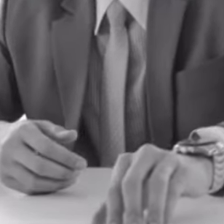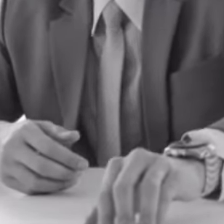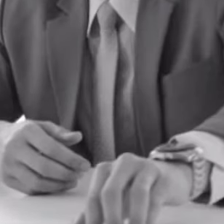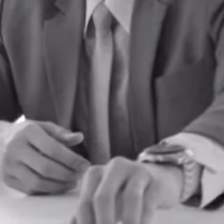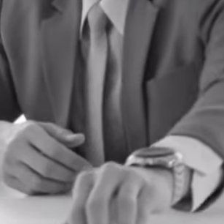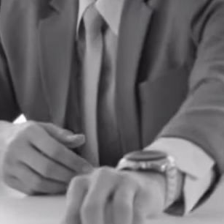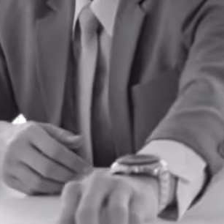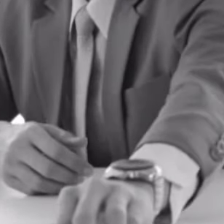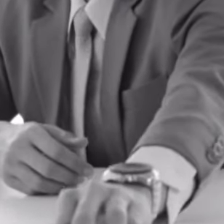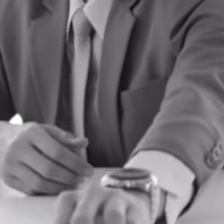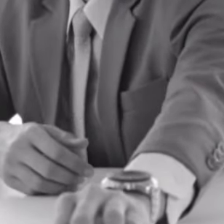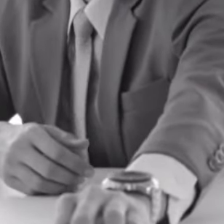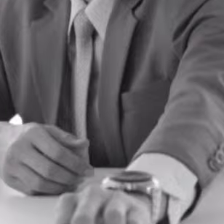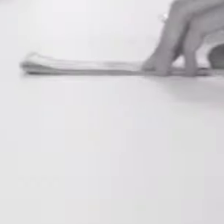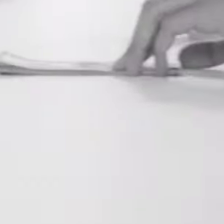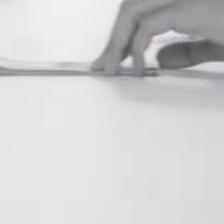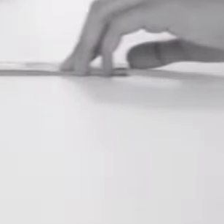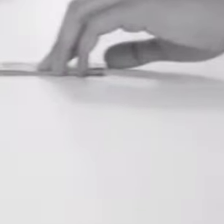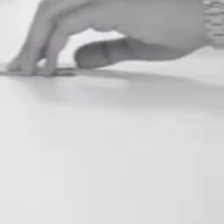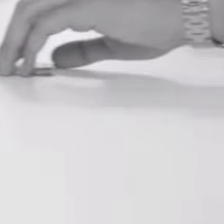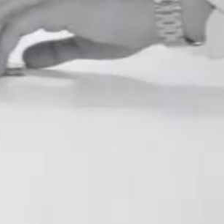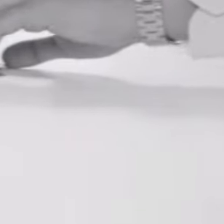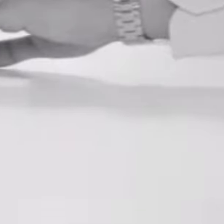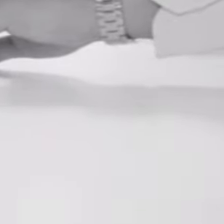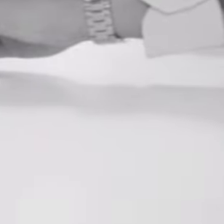kita bangkit dan perang teradaplongan